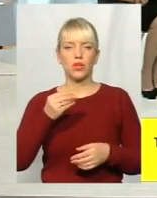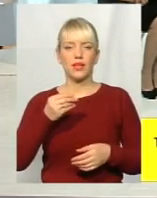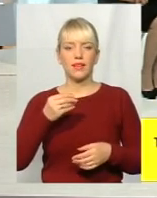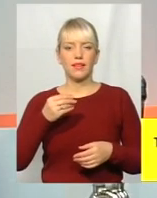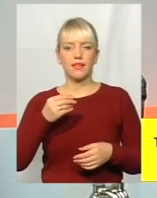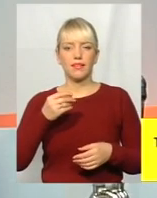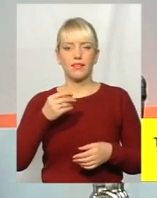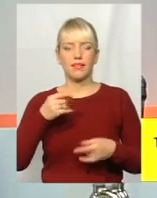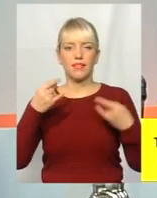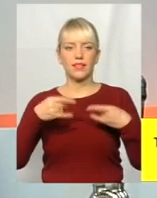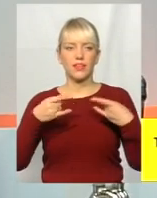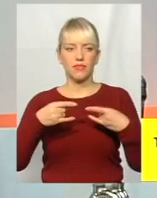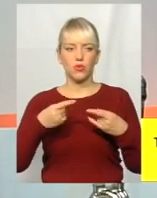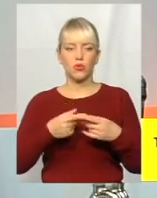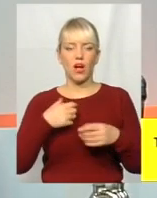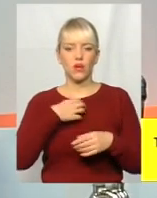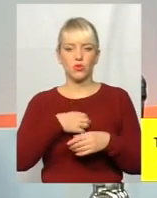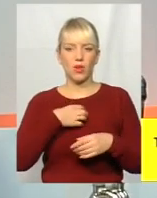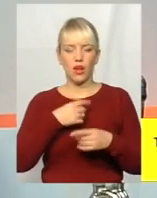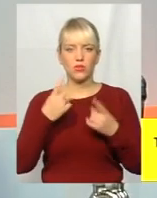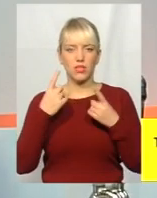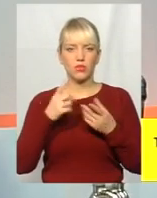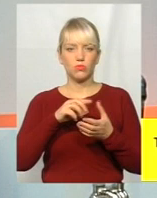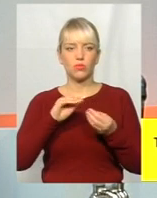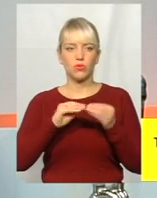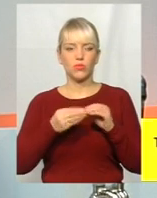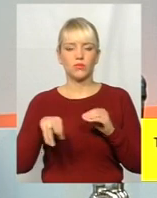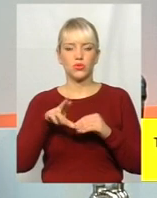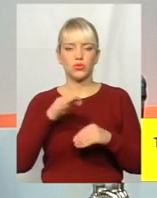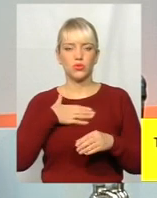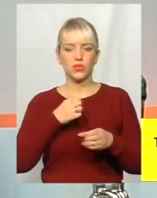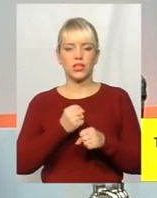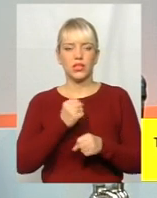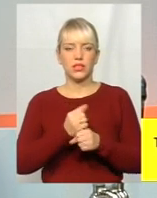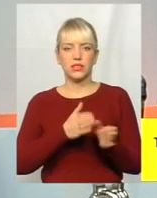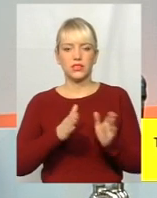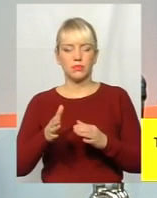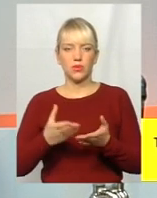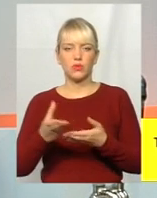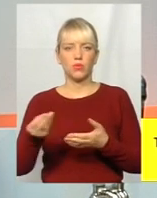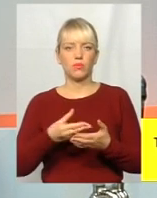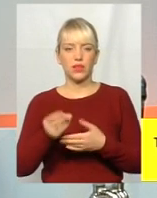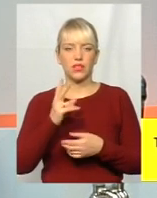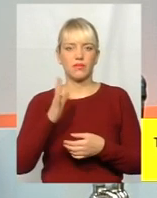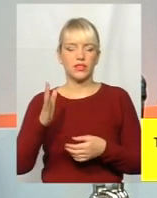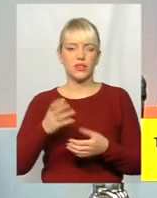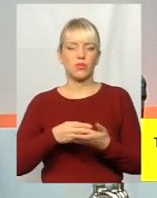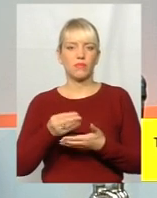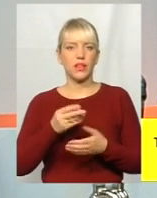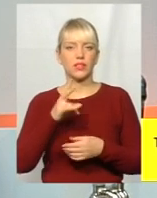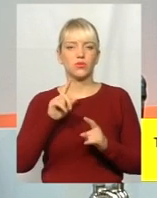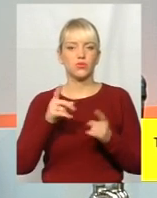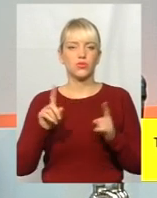таку актуальну і дуже значиму проблему щодо дисципліни оплати квартирної плати, тому що